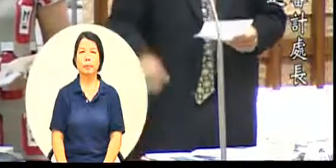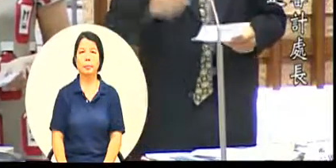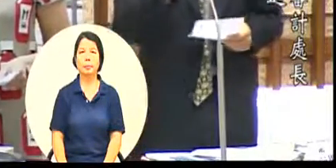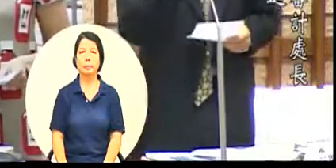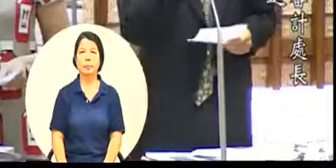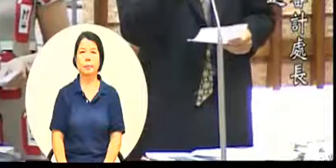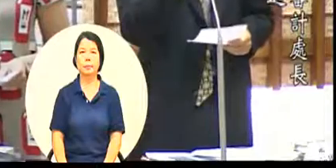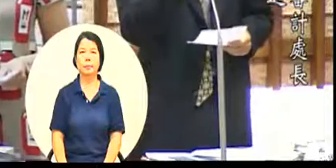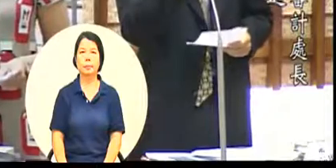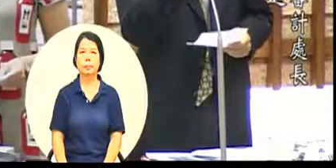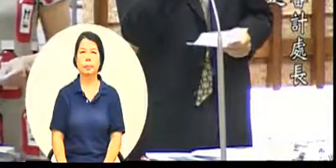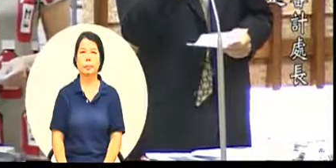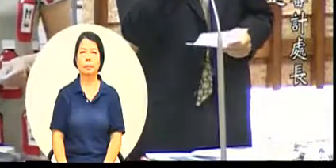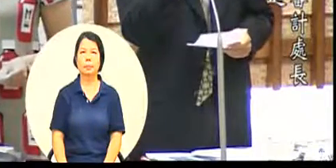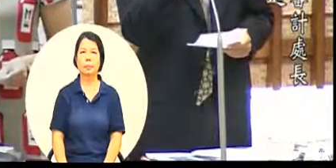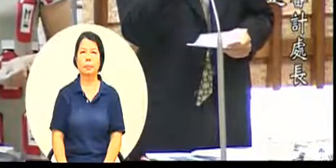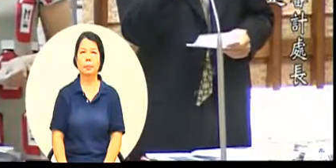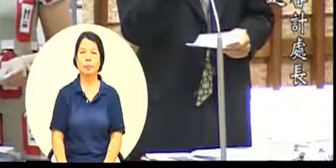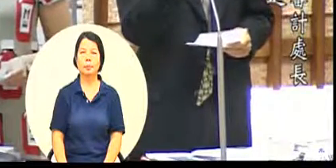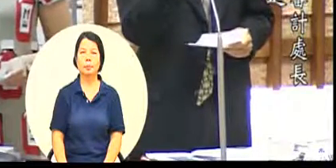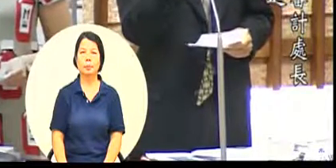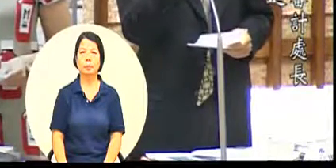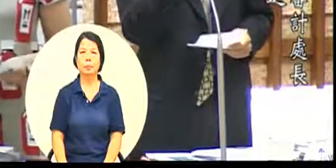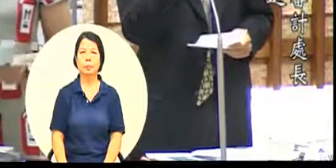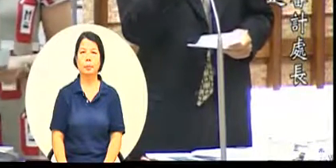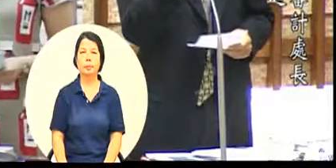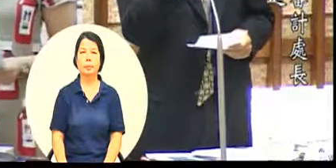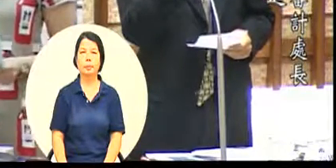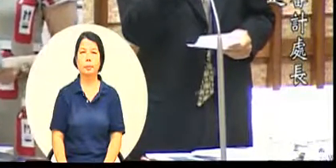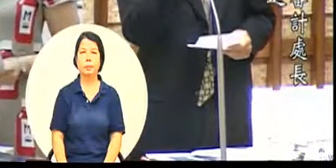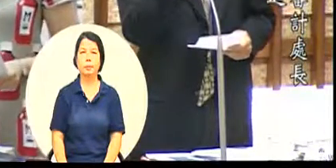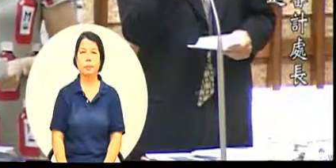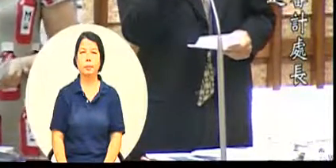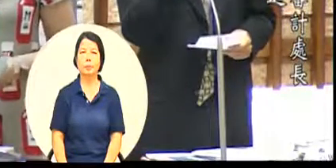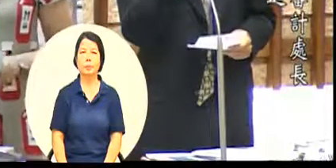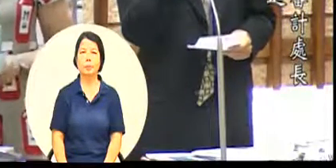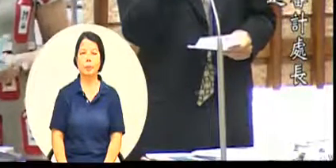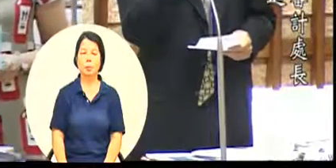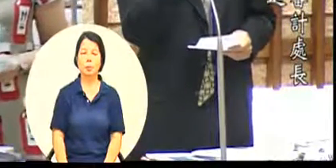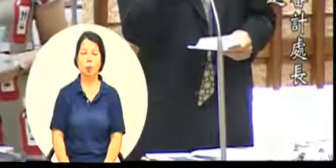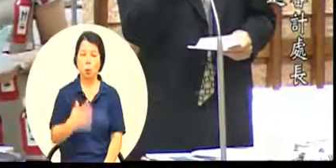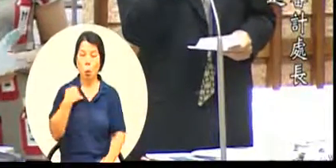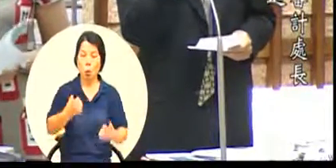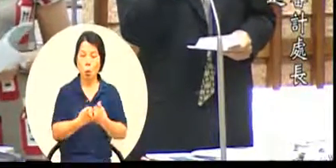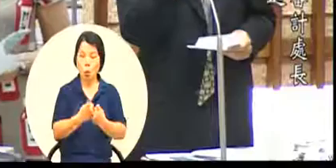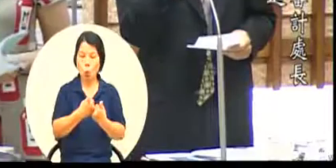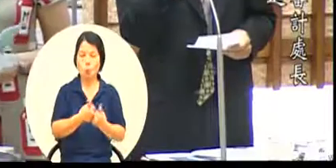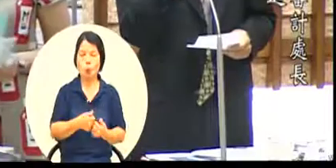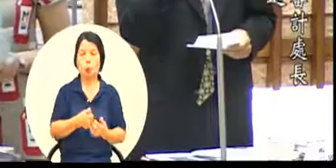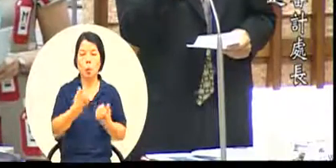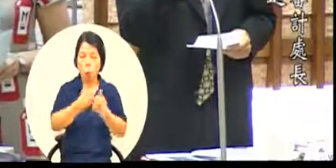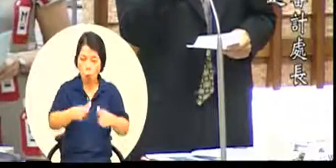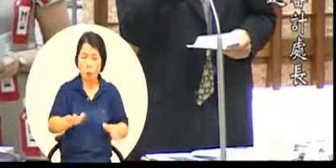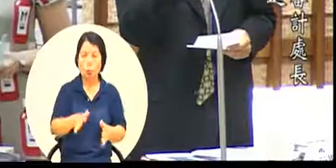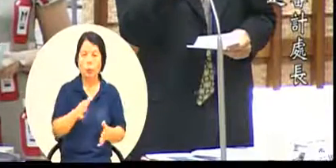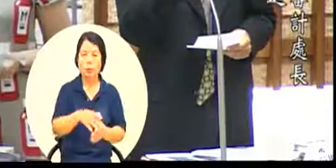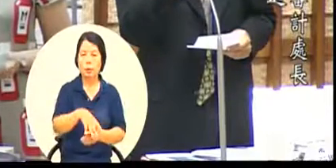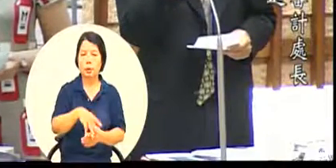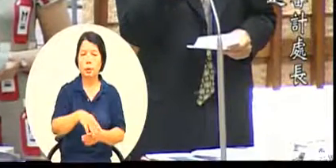这个因为我不晓得他那个资讯，我不太清楚了哈。那我事后我再了解看看。